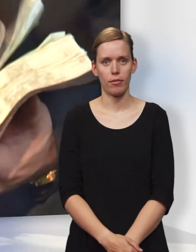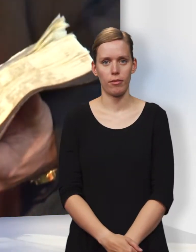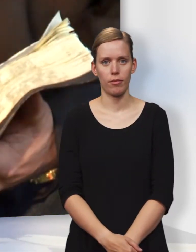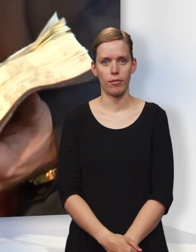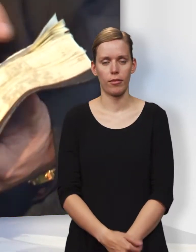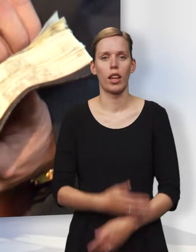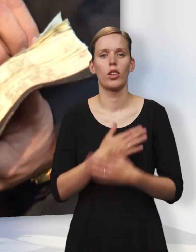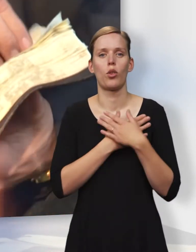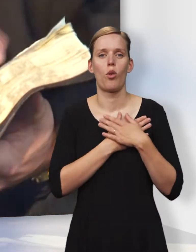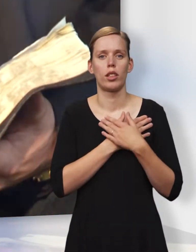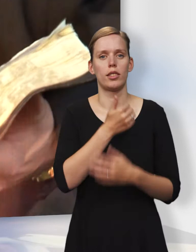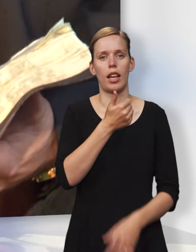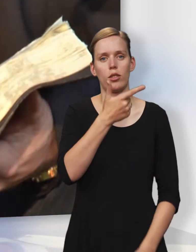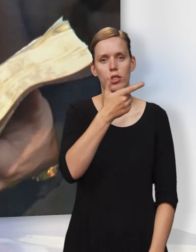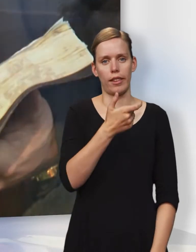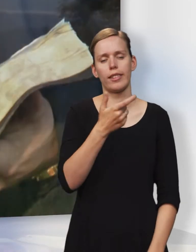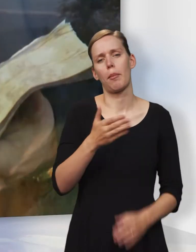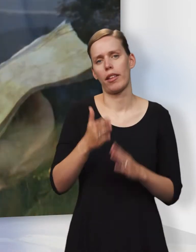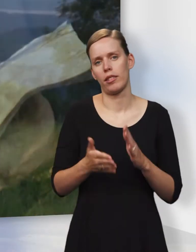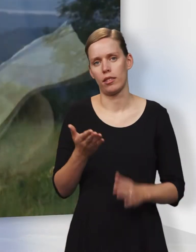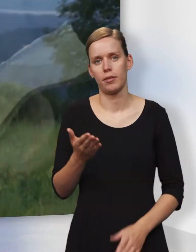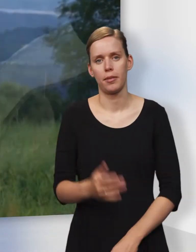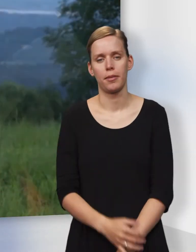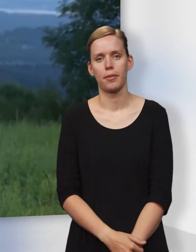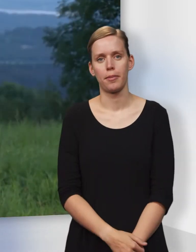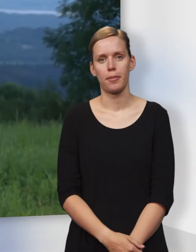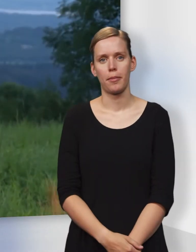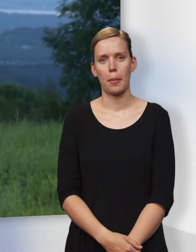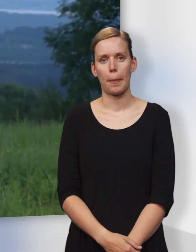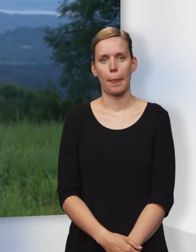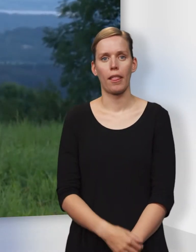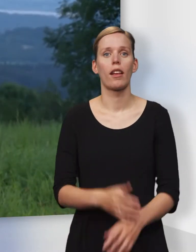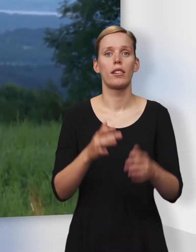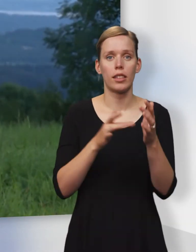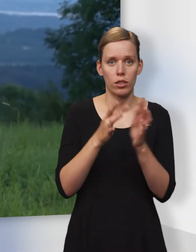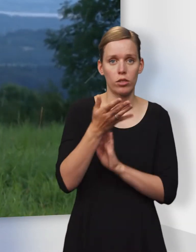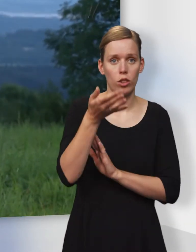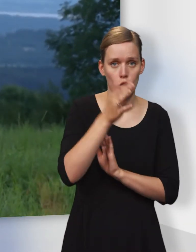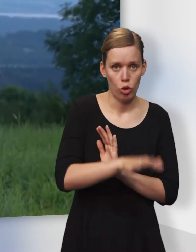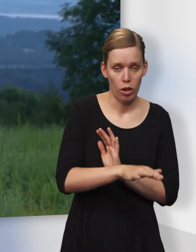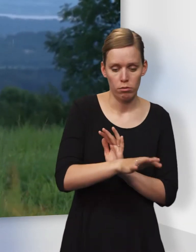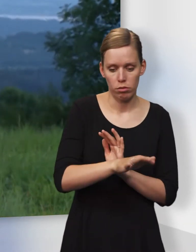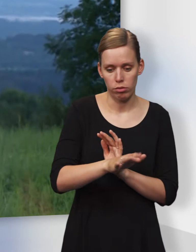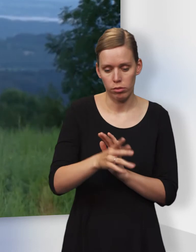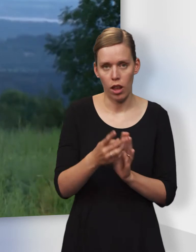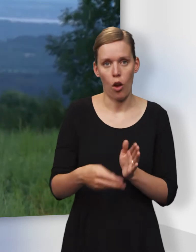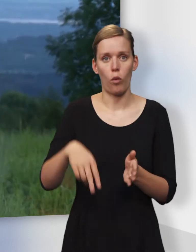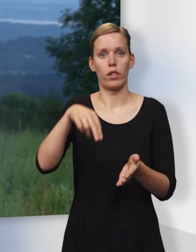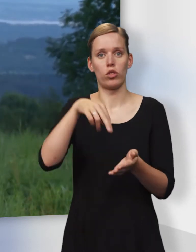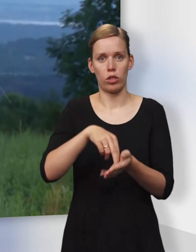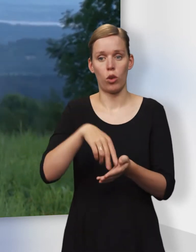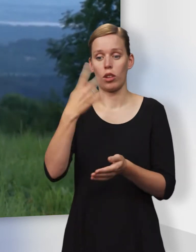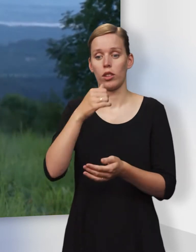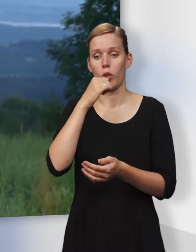Johannes 21, ganz am Schluss. Jesus war gestorben und dann begegnet er seinen Jüngern